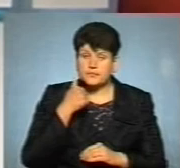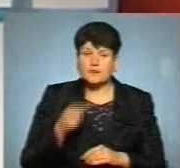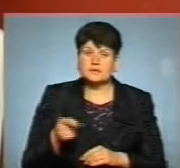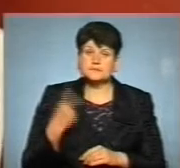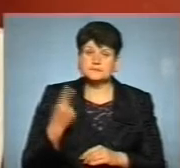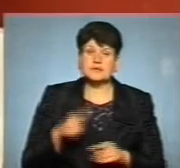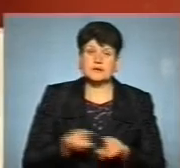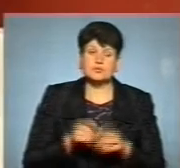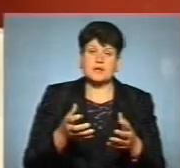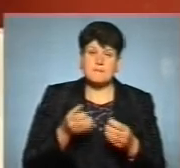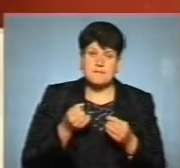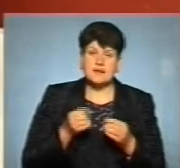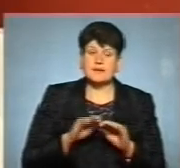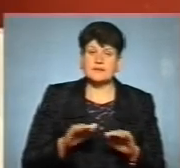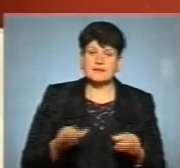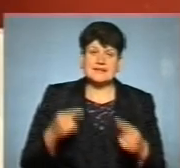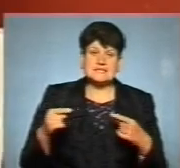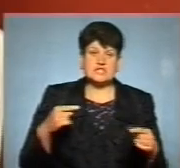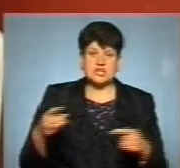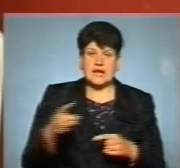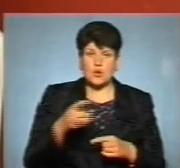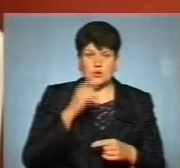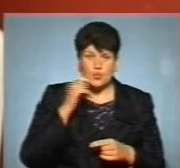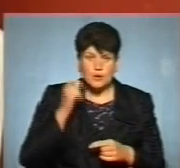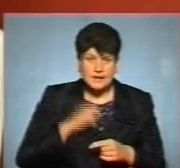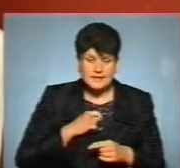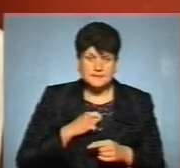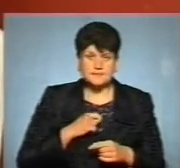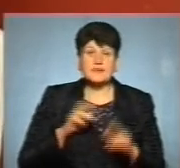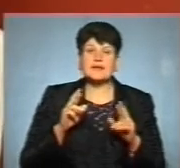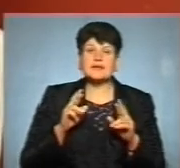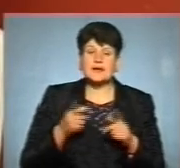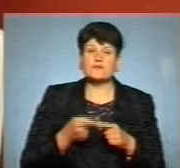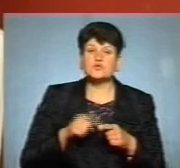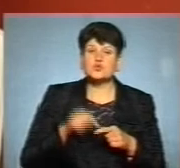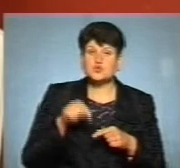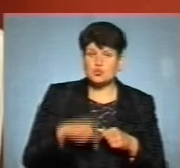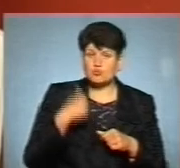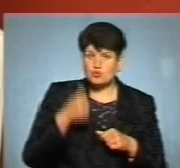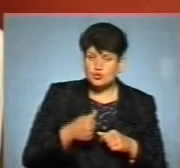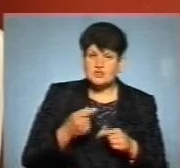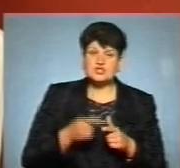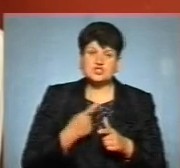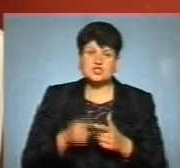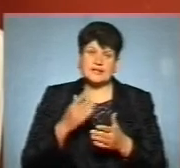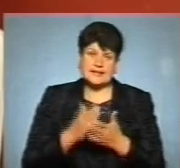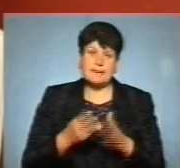Тернопільщина приймала, зокрема, дітей з інших регіонів України. Як цього року з цим? Чи є